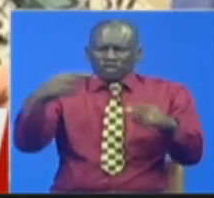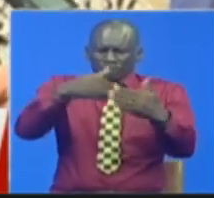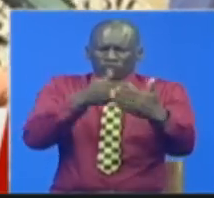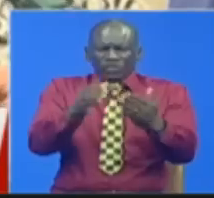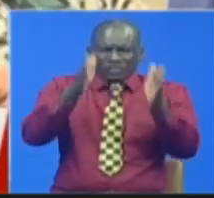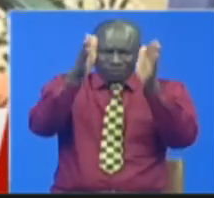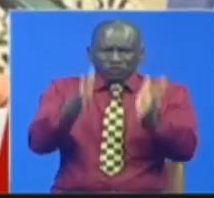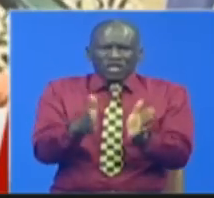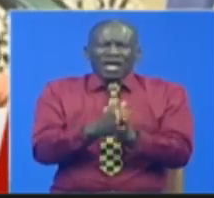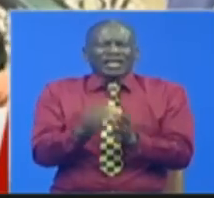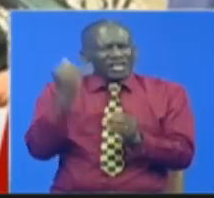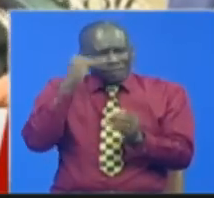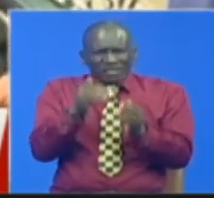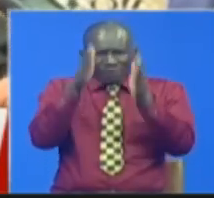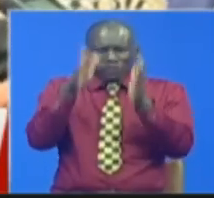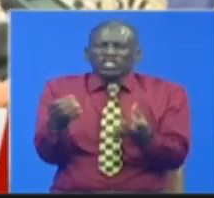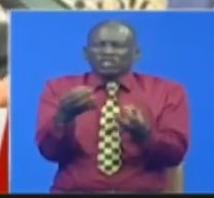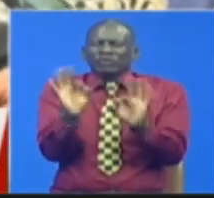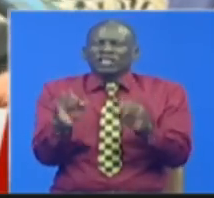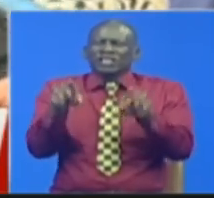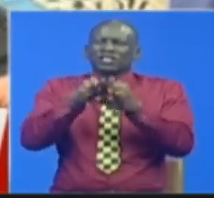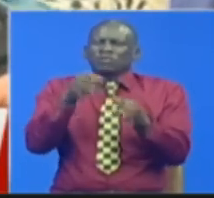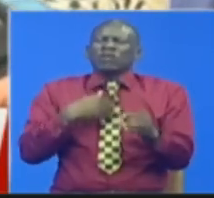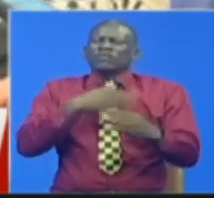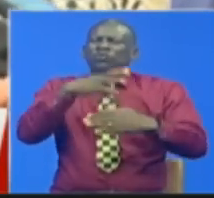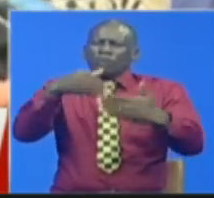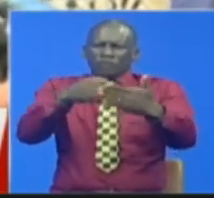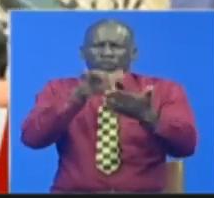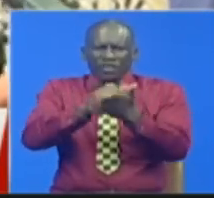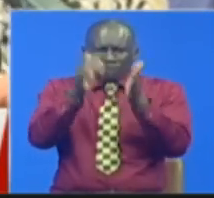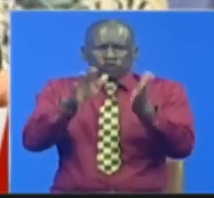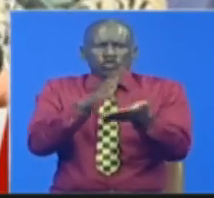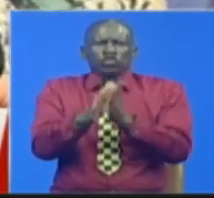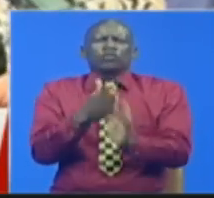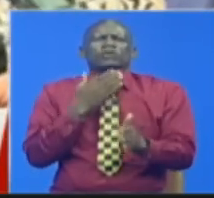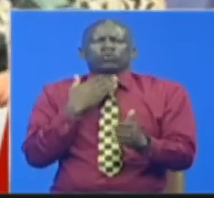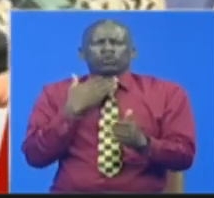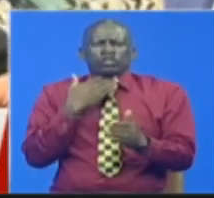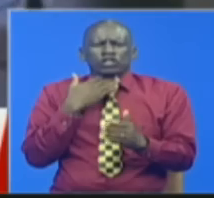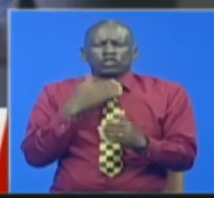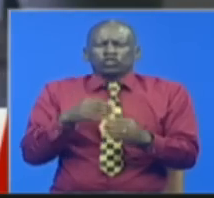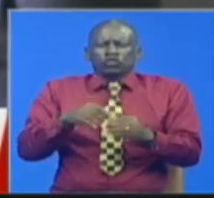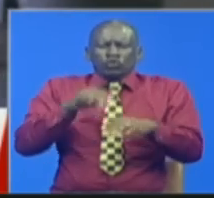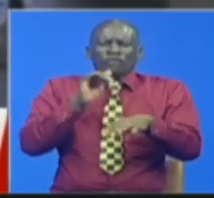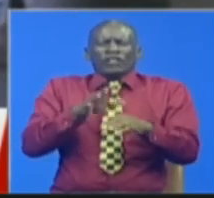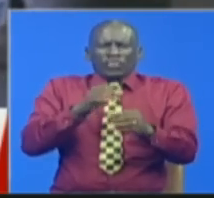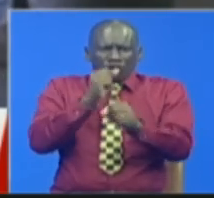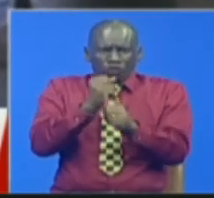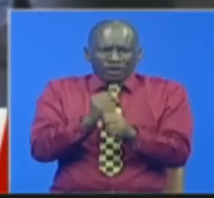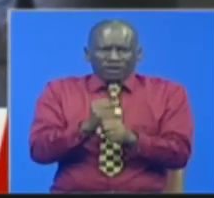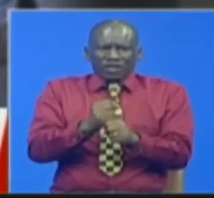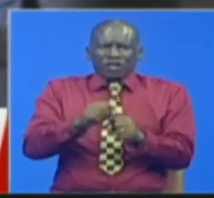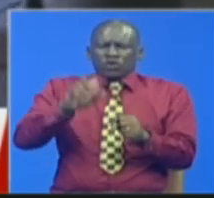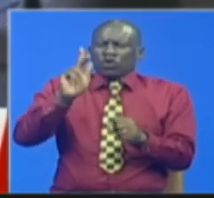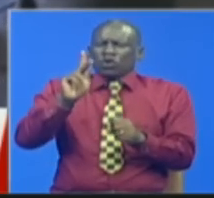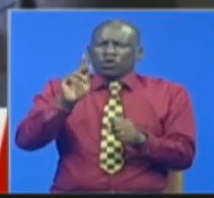person, and supposing the person is acquitted, you will still have to appear before that person. Nobody would want to jeopardize their practice. Qureshi sio mfanyikazi mgeni